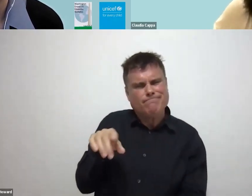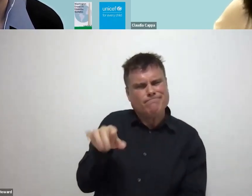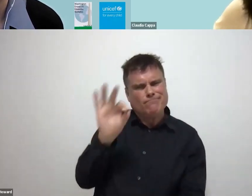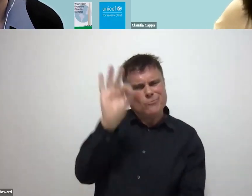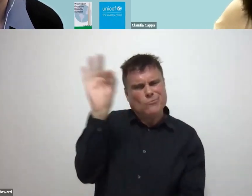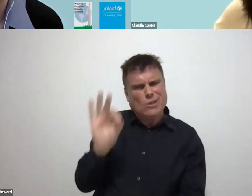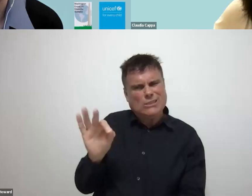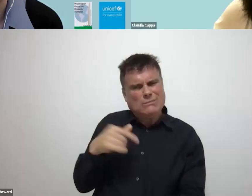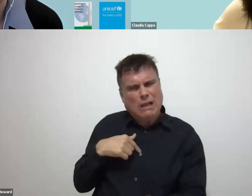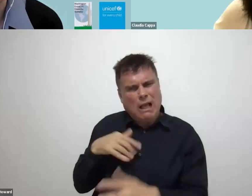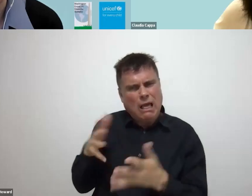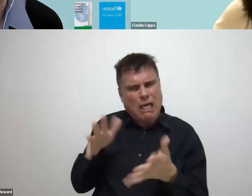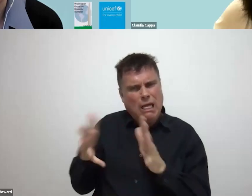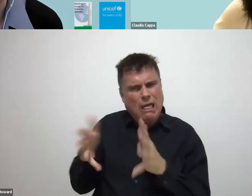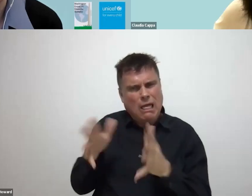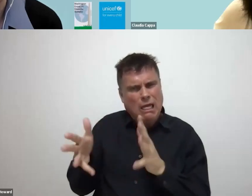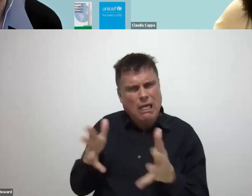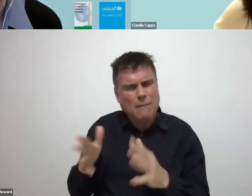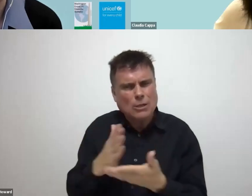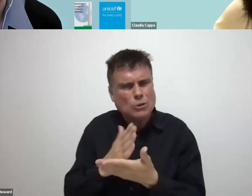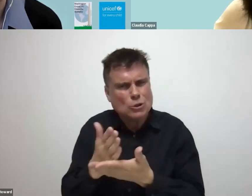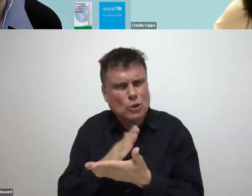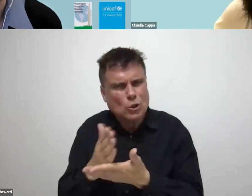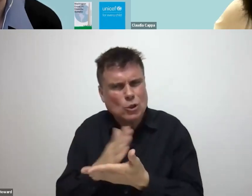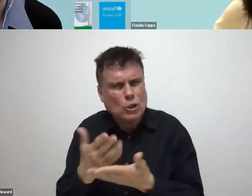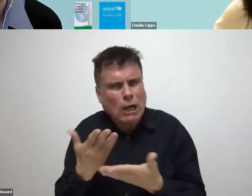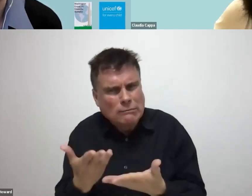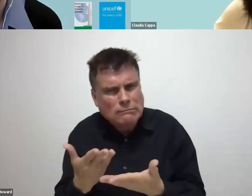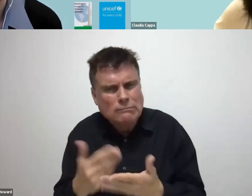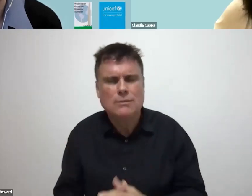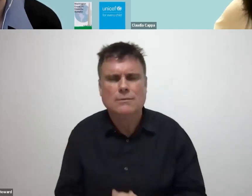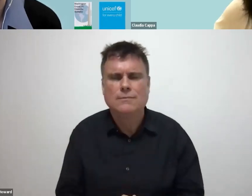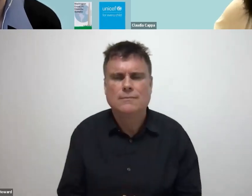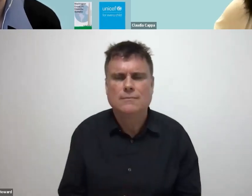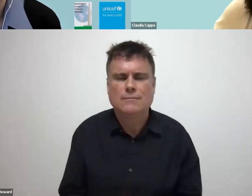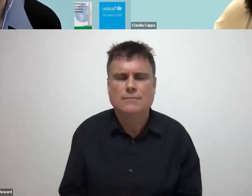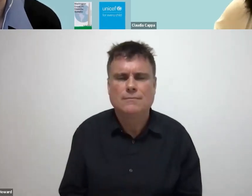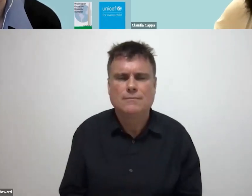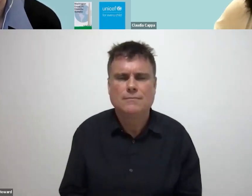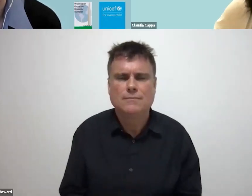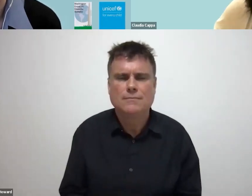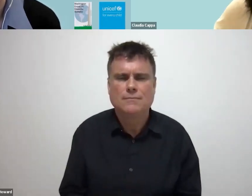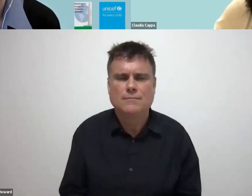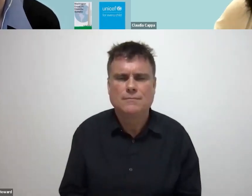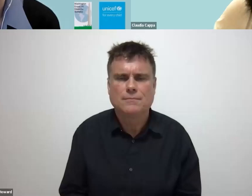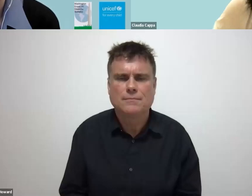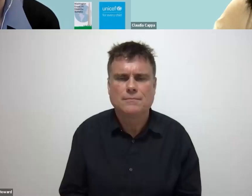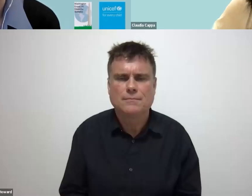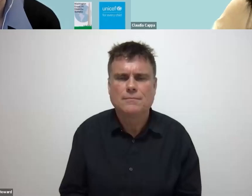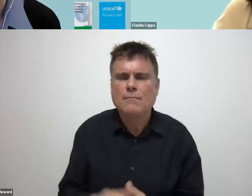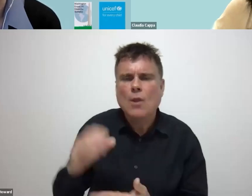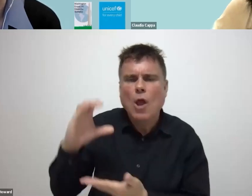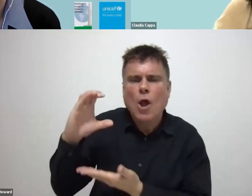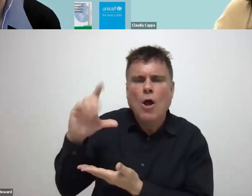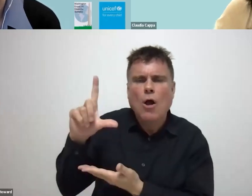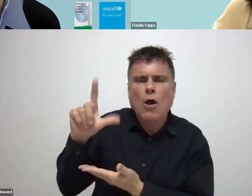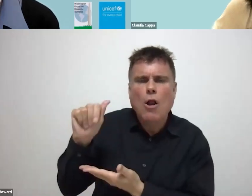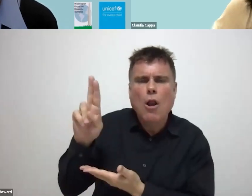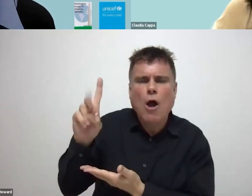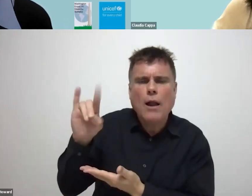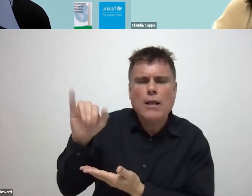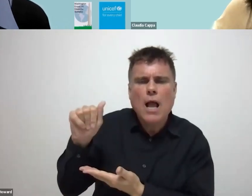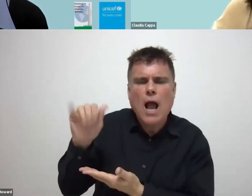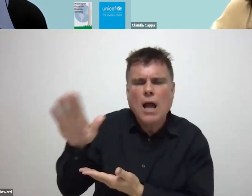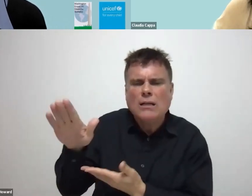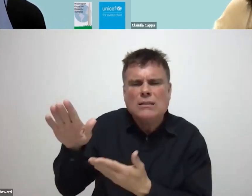Alors, si ça ne vous dérange pas, Angie, si vous pourriez nous donner plus d'informations à travers